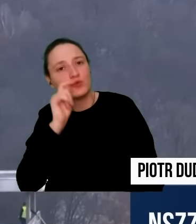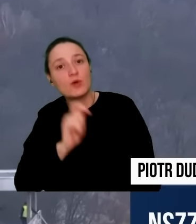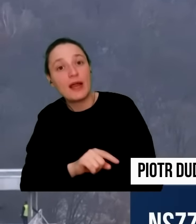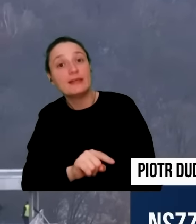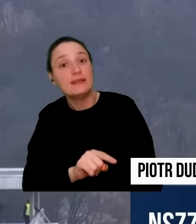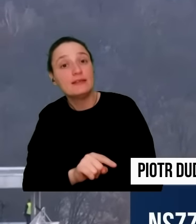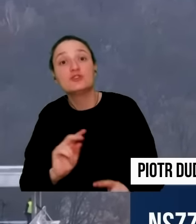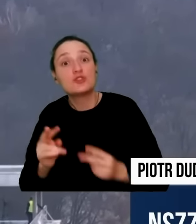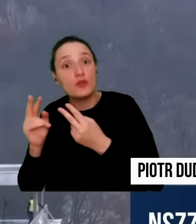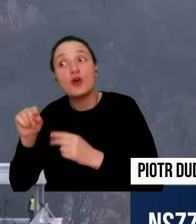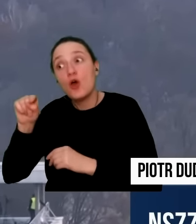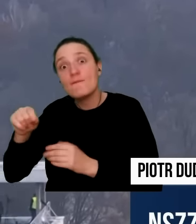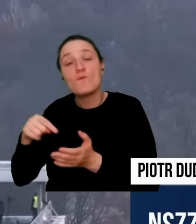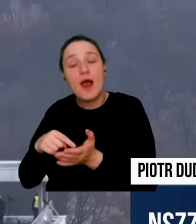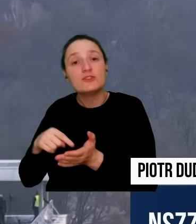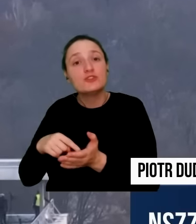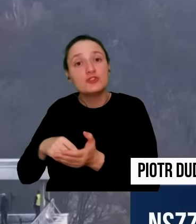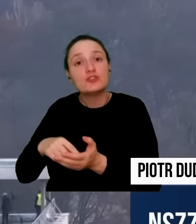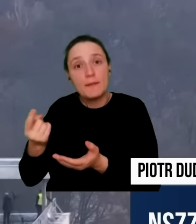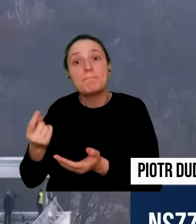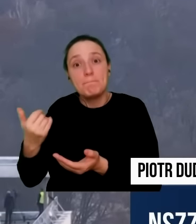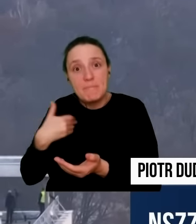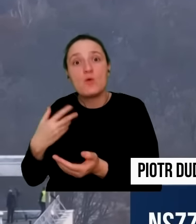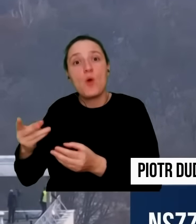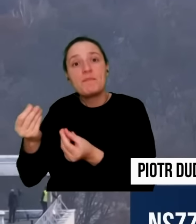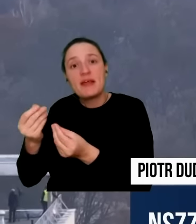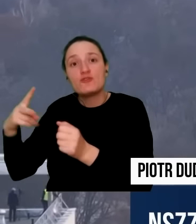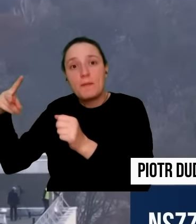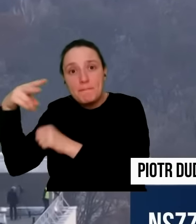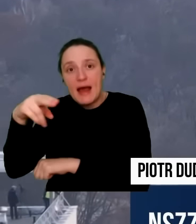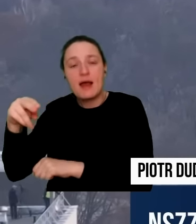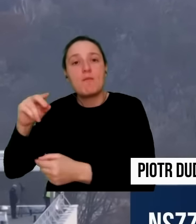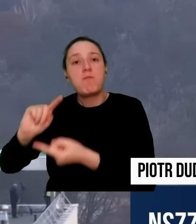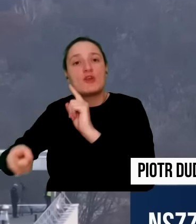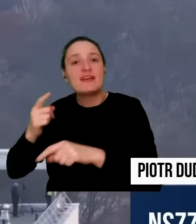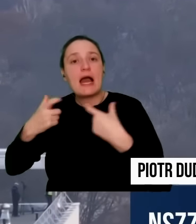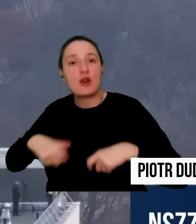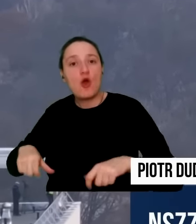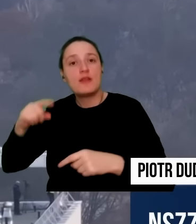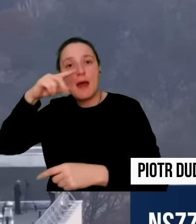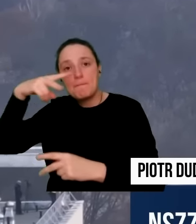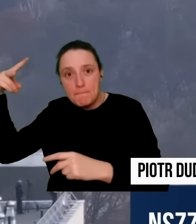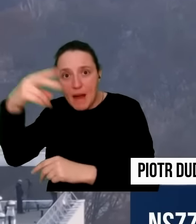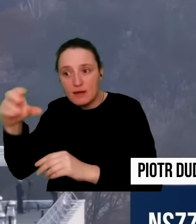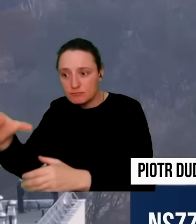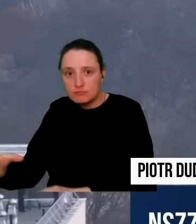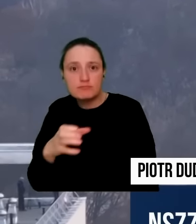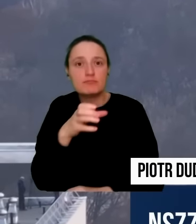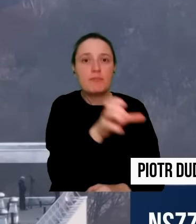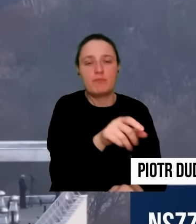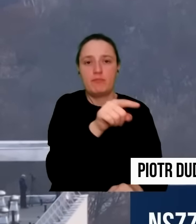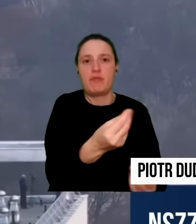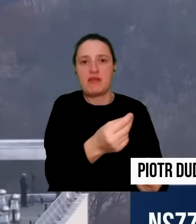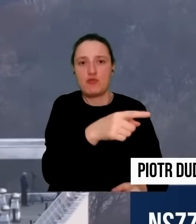między innymi stąd, że zostały obcięte środki na wspólną politykę rolną w jakiejś części i one służą dzisiaj na